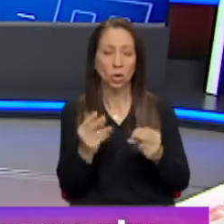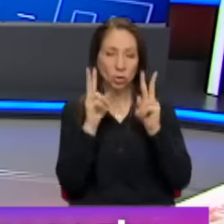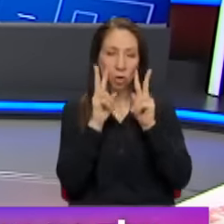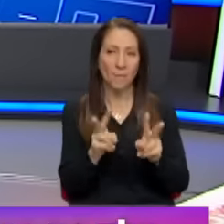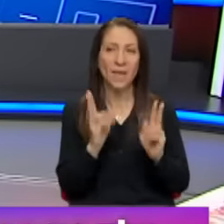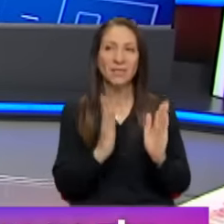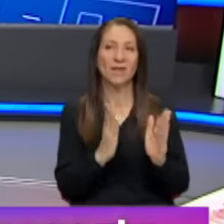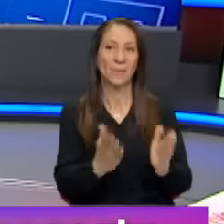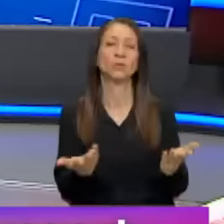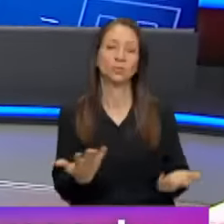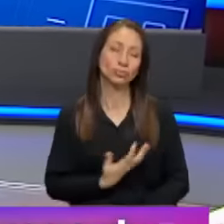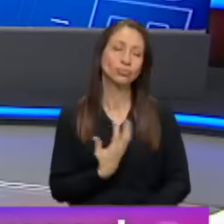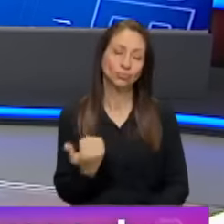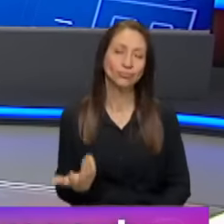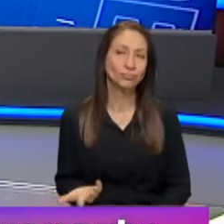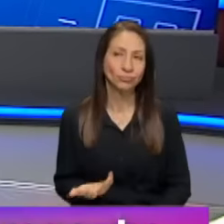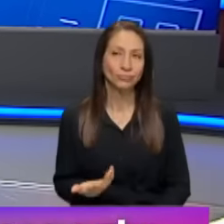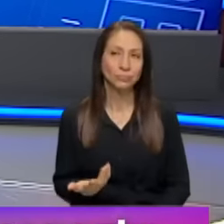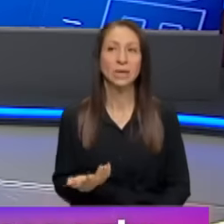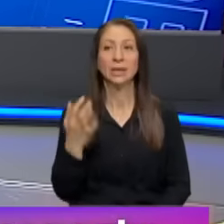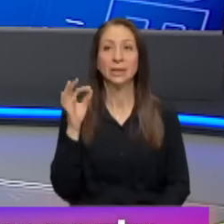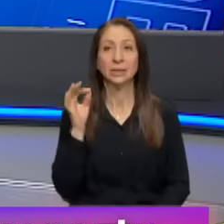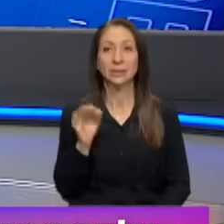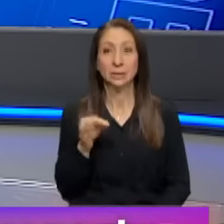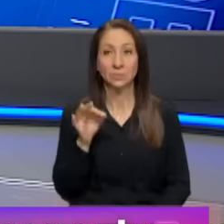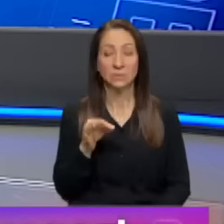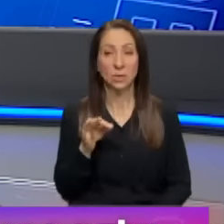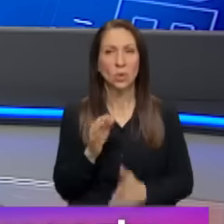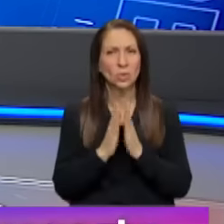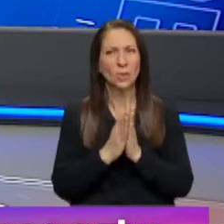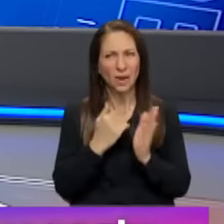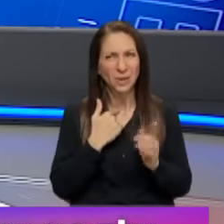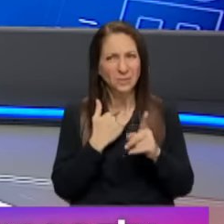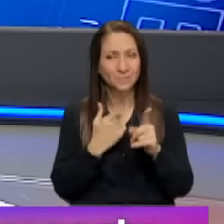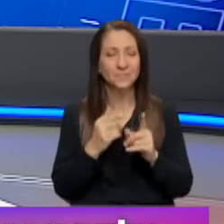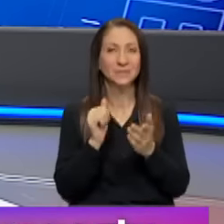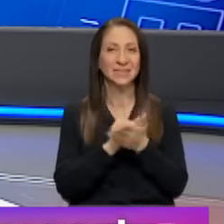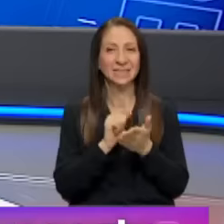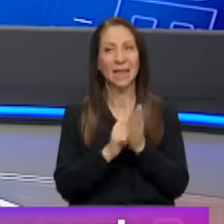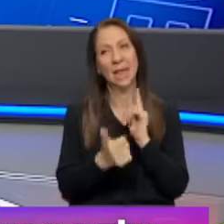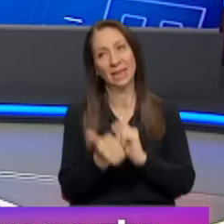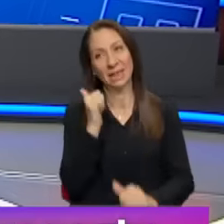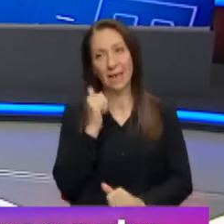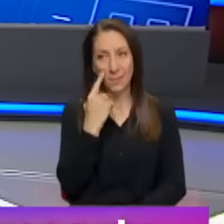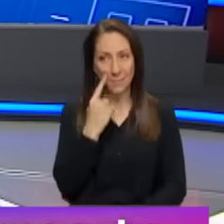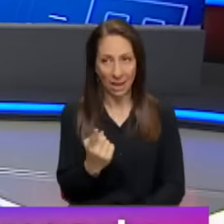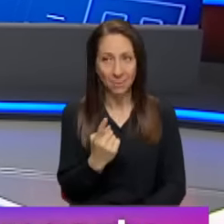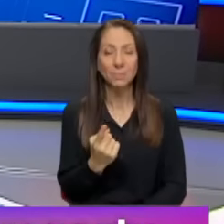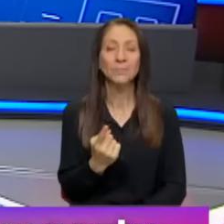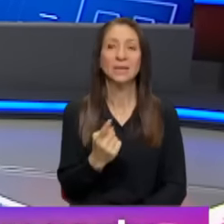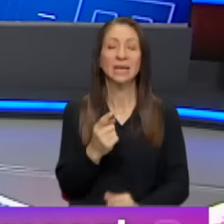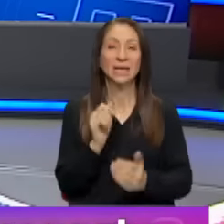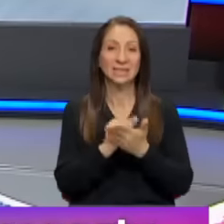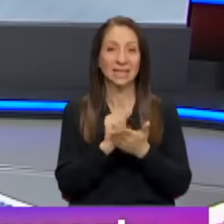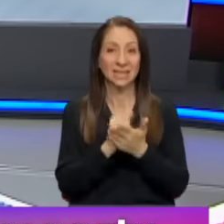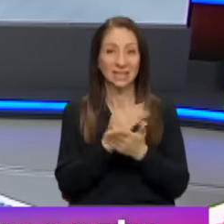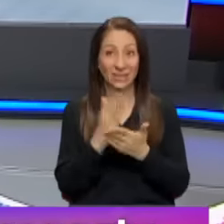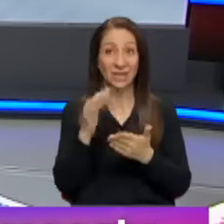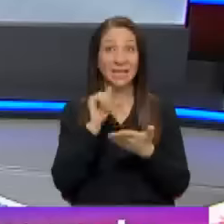yaşamaya devam ediyoruz maalesef. Şimdi özür dilerim, gazetelere geri dönelim. Yine gazetelerden devam